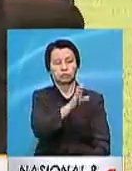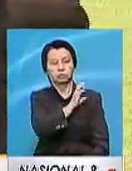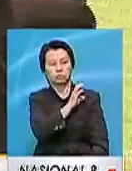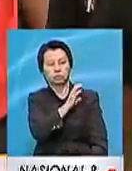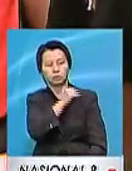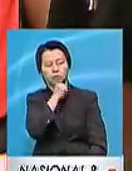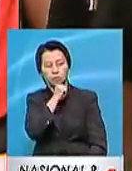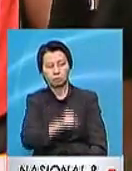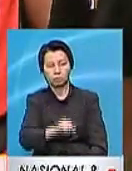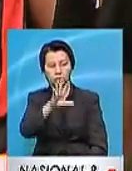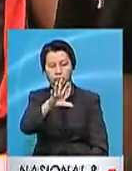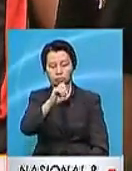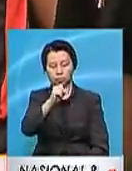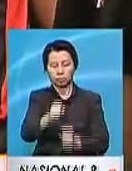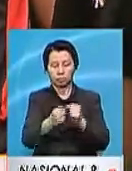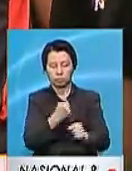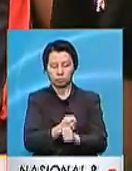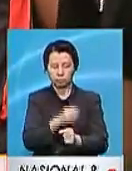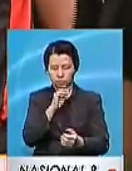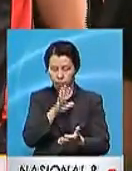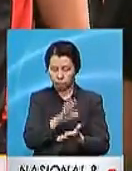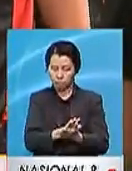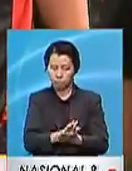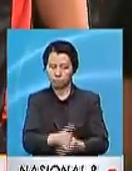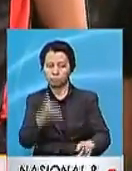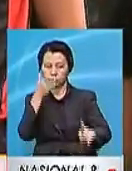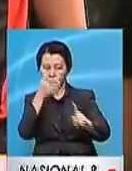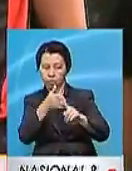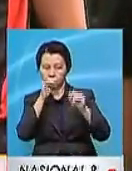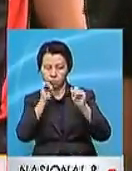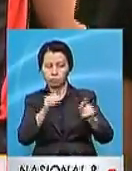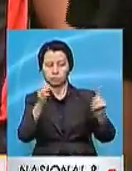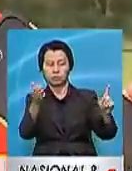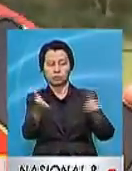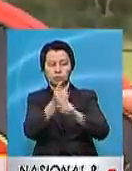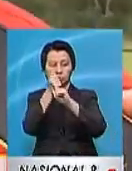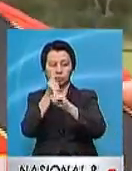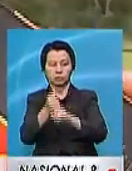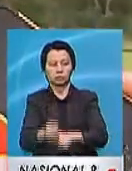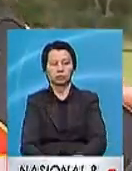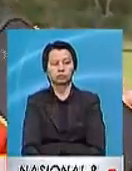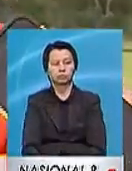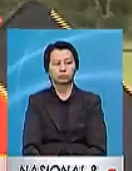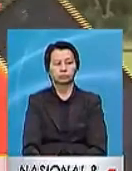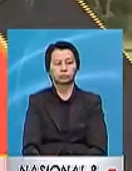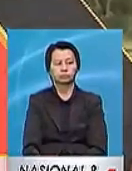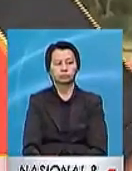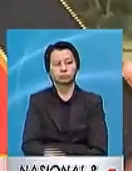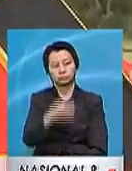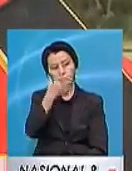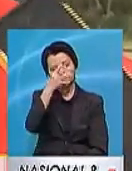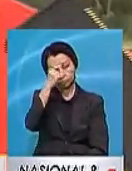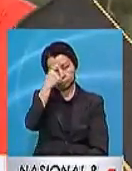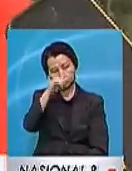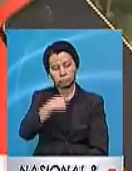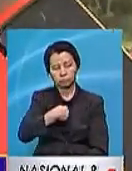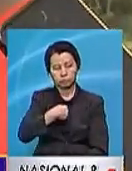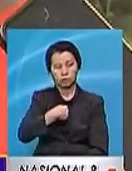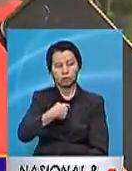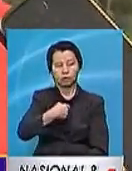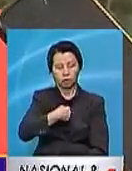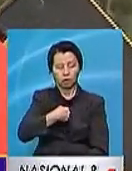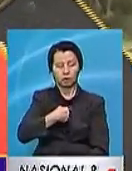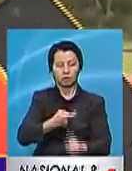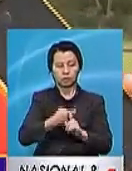berusia 50 tahun ini yakin sasaran tersebut mampu dikapai bagi saya saya saya pun berasal daripada Selangor saya pun